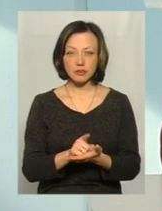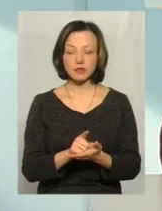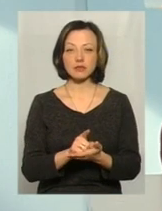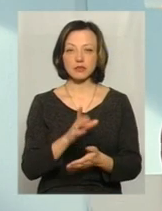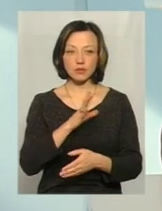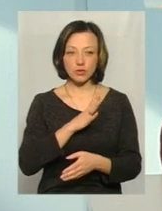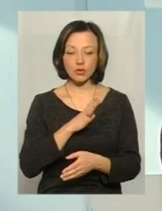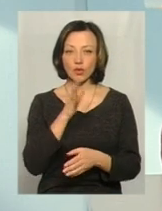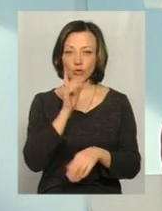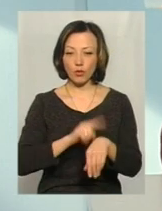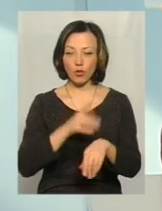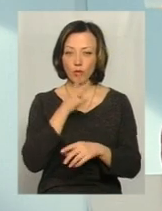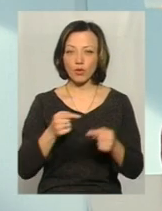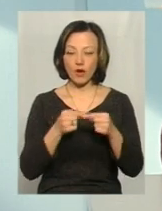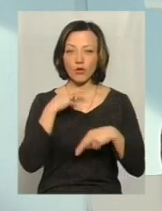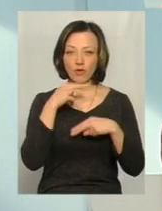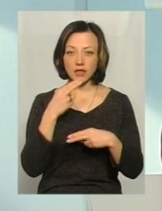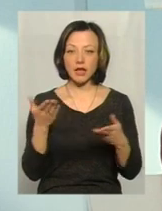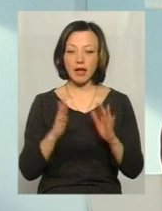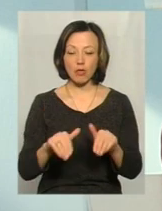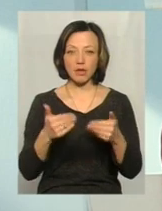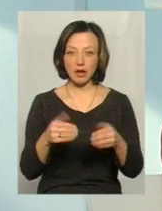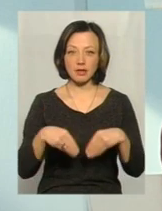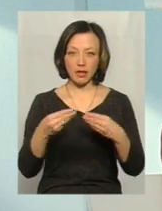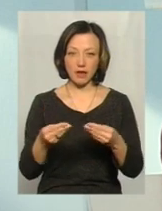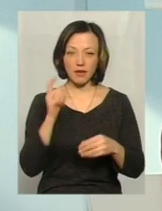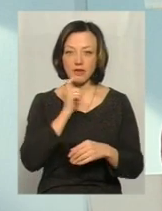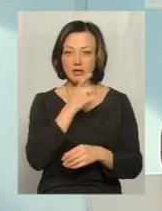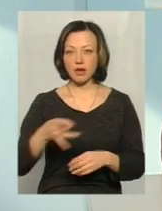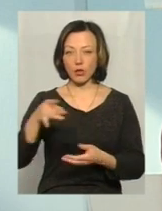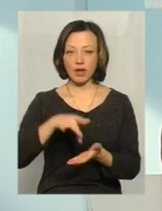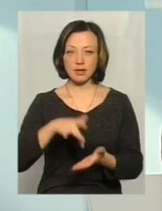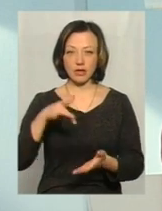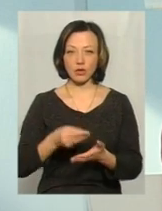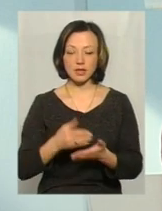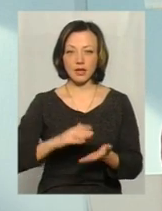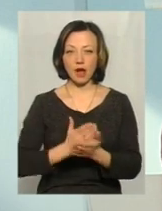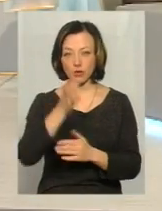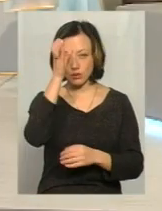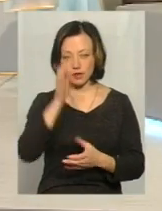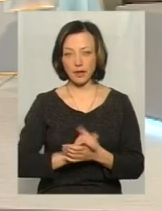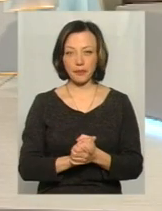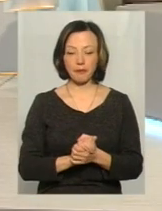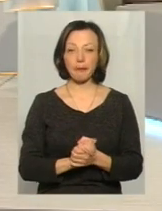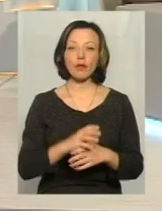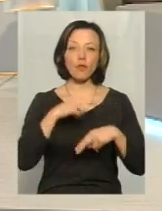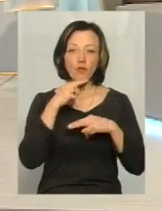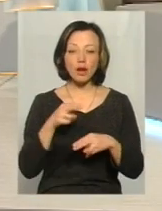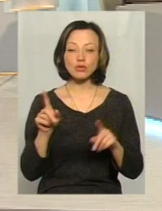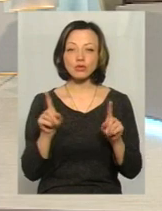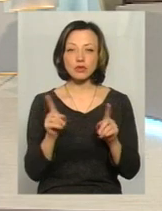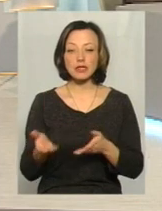бути пунктуальним і уважним до того, які рекомендації дає Вінницький регіональний центр оцінювання якості освіти. Уважним до